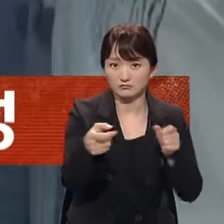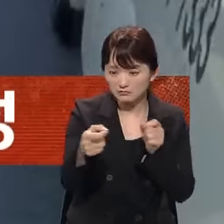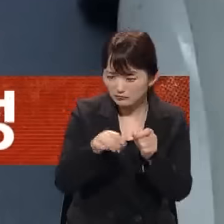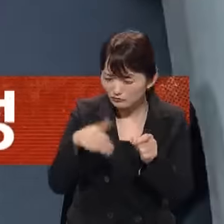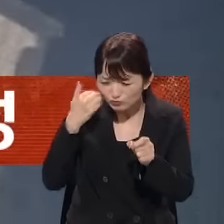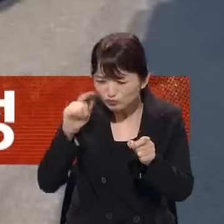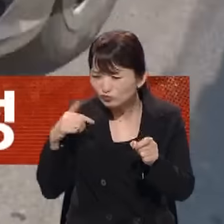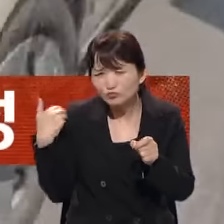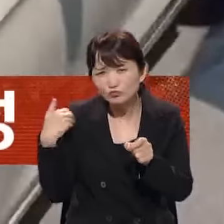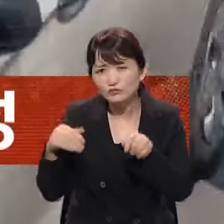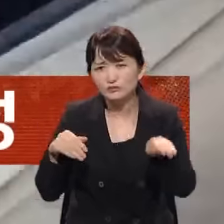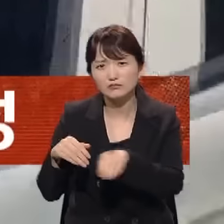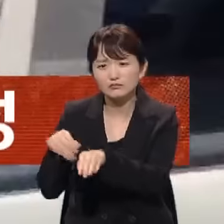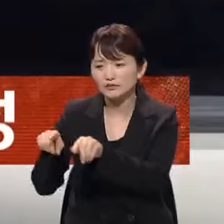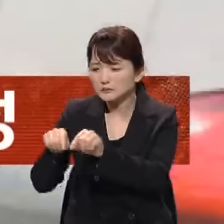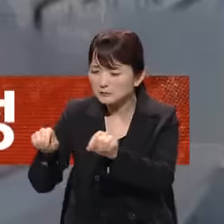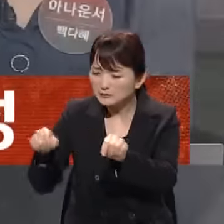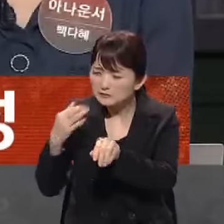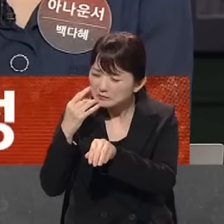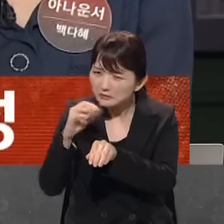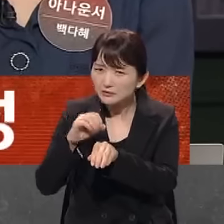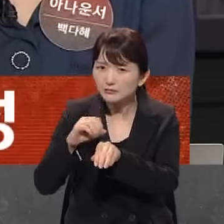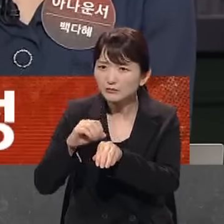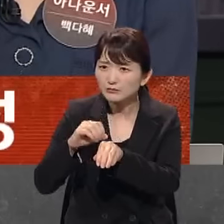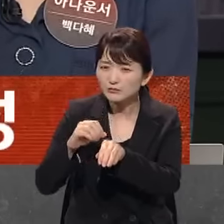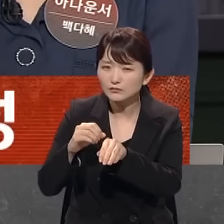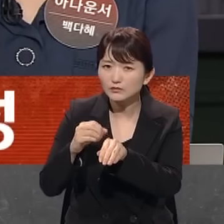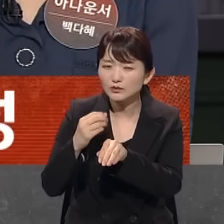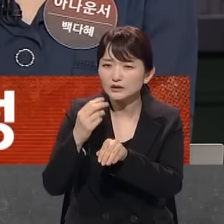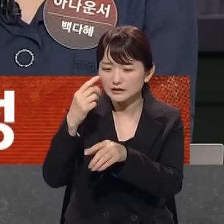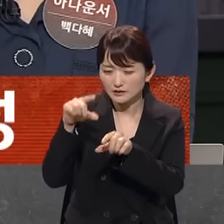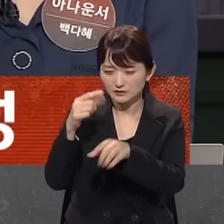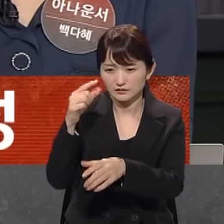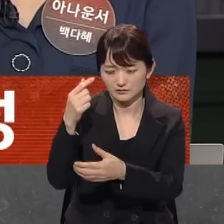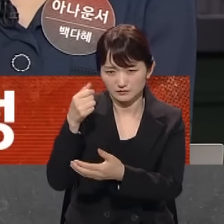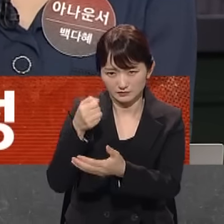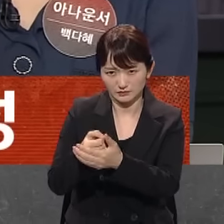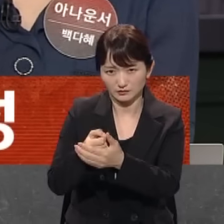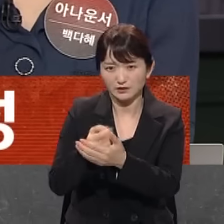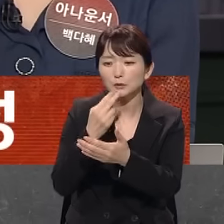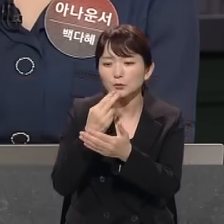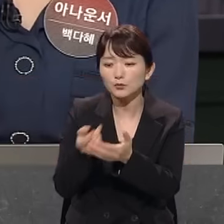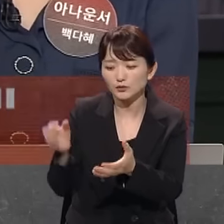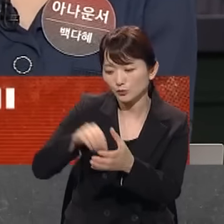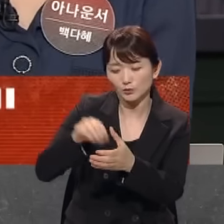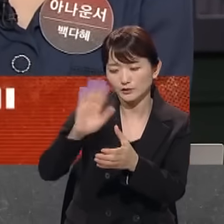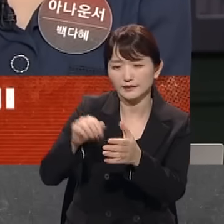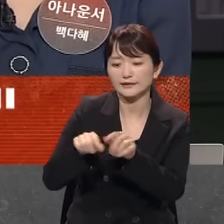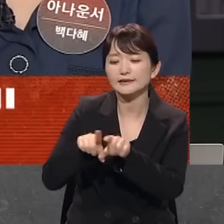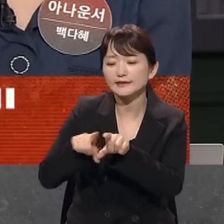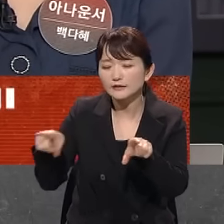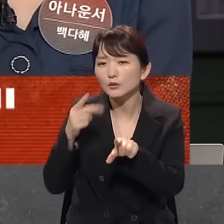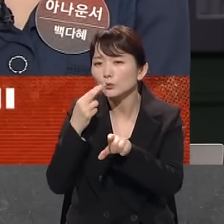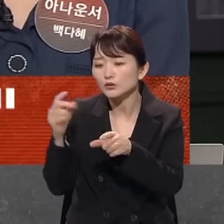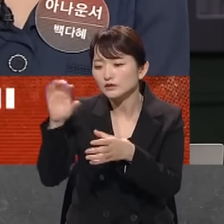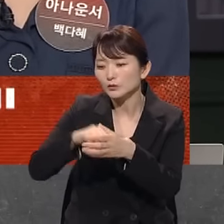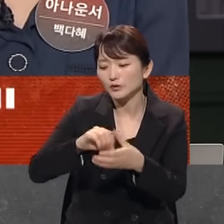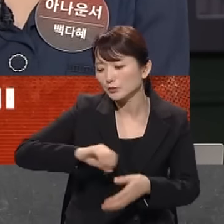불특정 다수가 일반 쓰레기나 음식물 쓰레기를 정해진 종량제 봉투가 아니라 일반 비닐봉지에 담아서 몰래 버리는